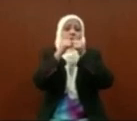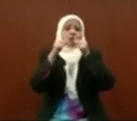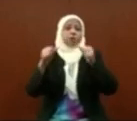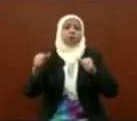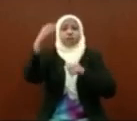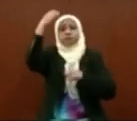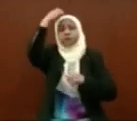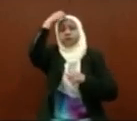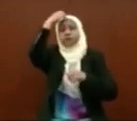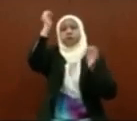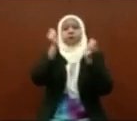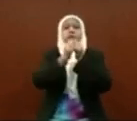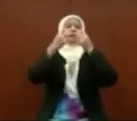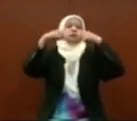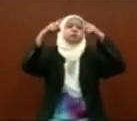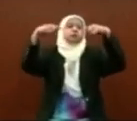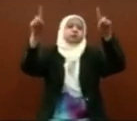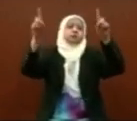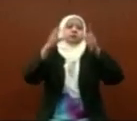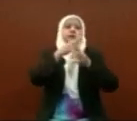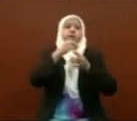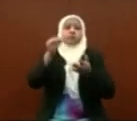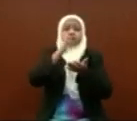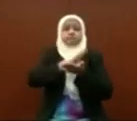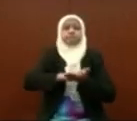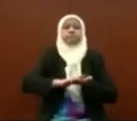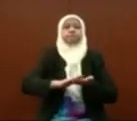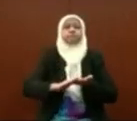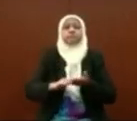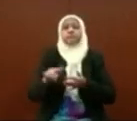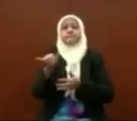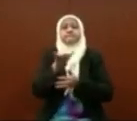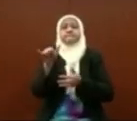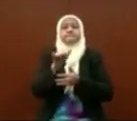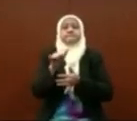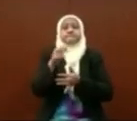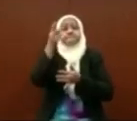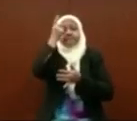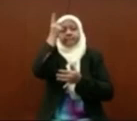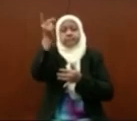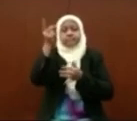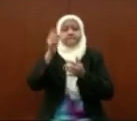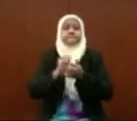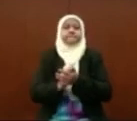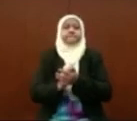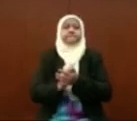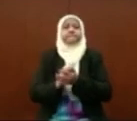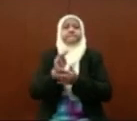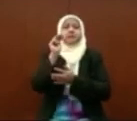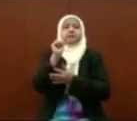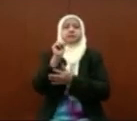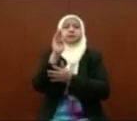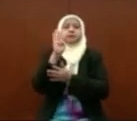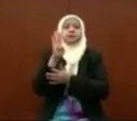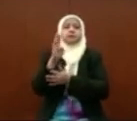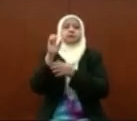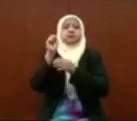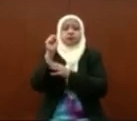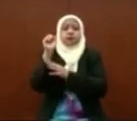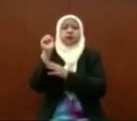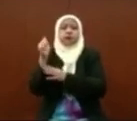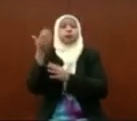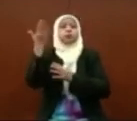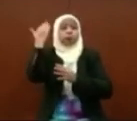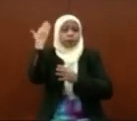dengan Cemerlang dan efektif seperti mana ketika Dato mengemudi majas pantaray salam selama dahulu pada